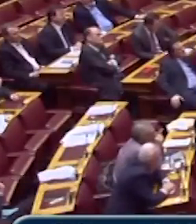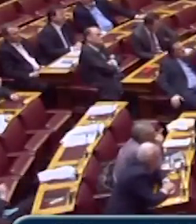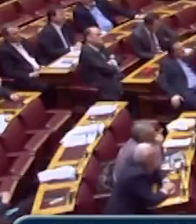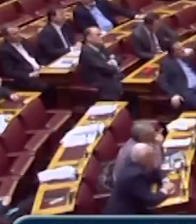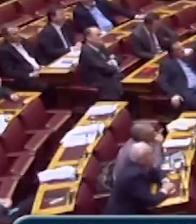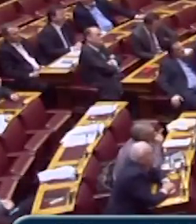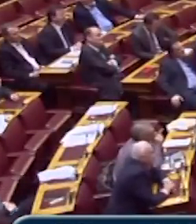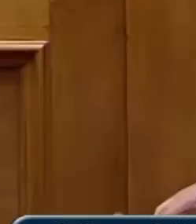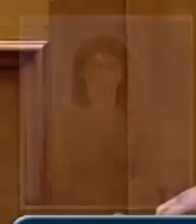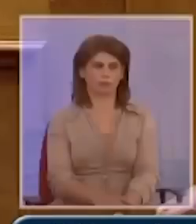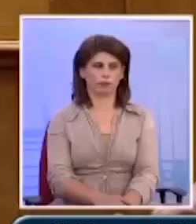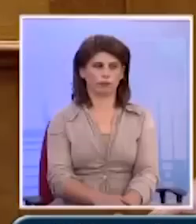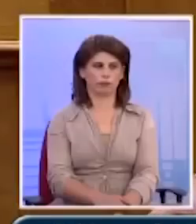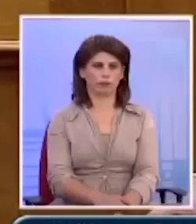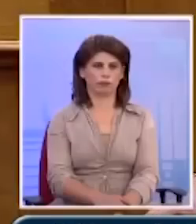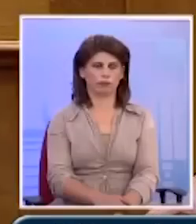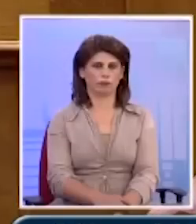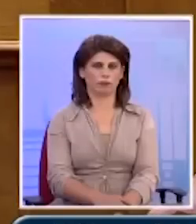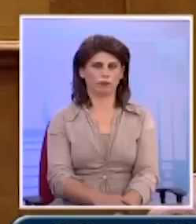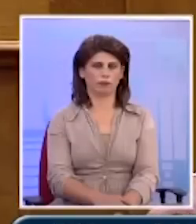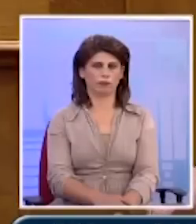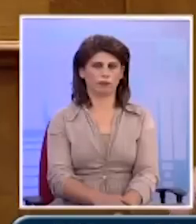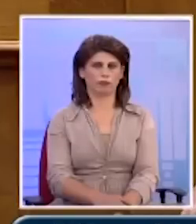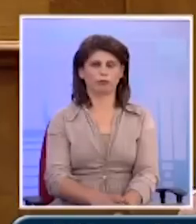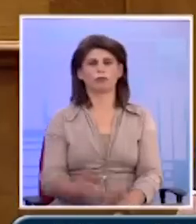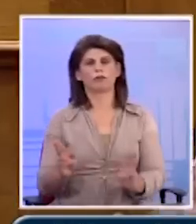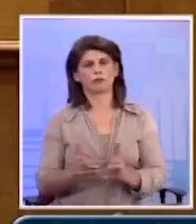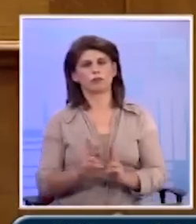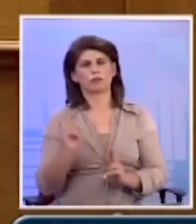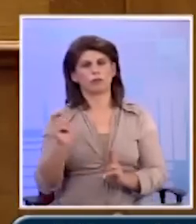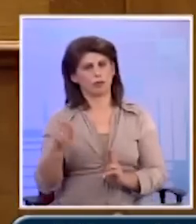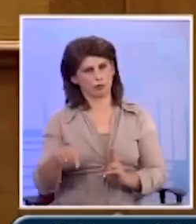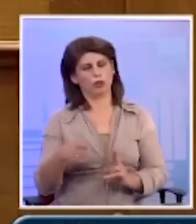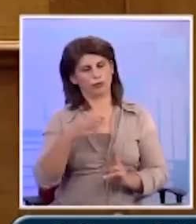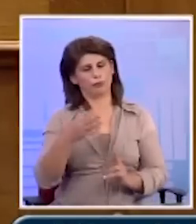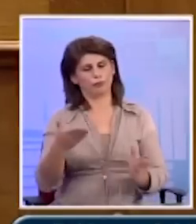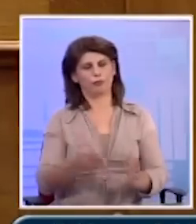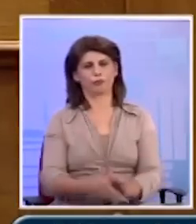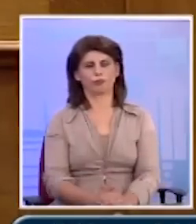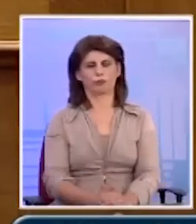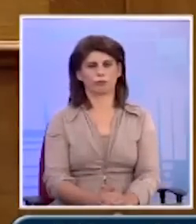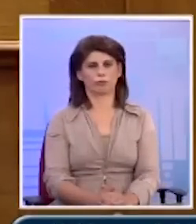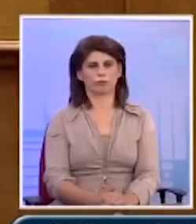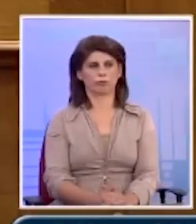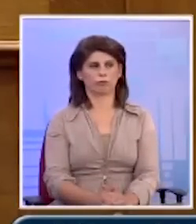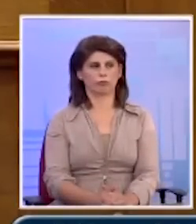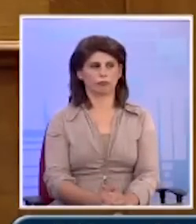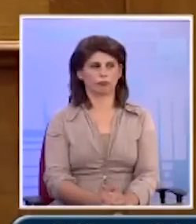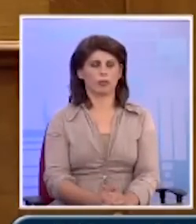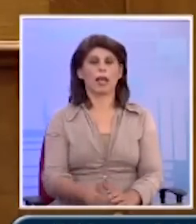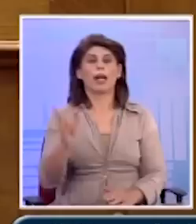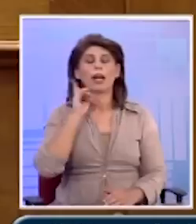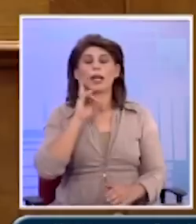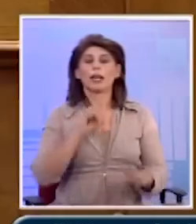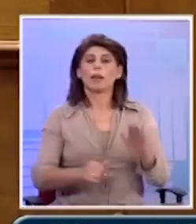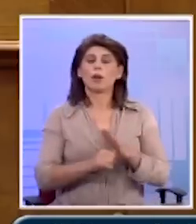Μάλιστα. Λέω ότι ήμουν έτοιμος. Και μετά από αυτό το σύντομο διάλειμμα, κύριε Υπουργέ, έχετε το λόγο. Ευχαριστώ, κυρία Πρόεδρε. Κυρία